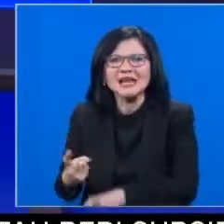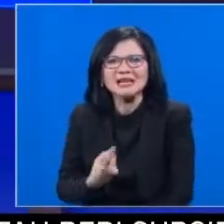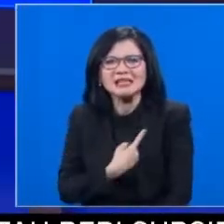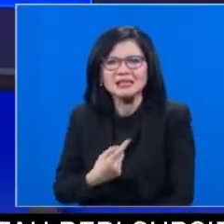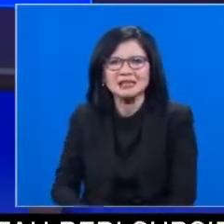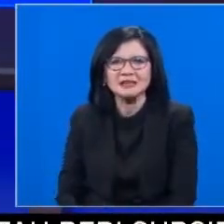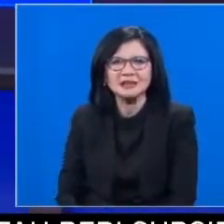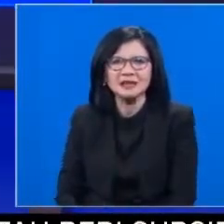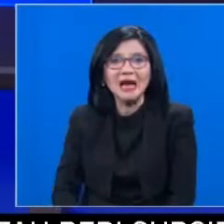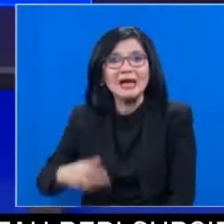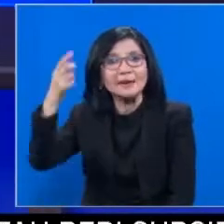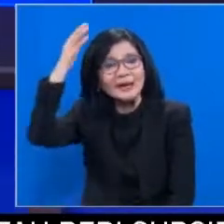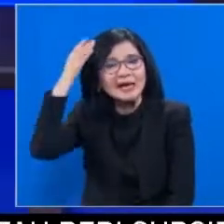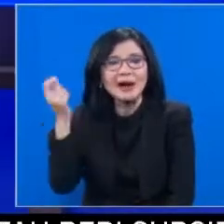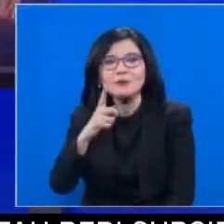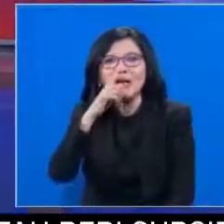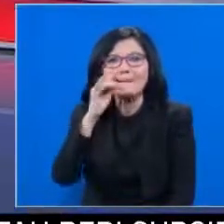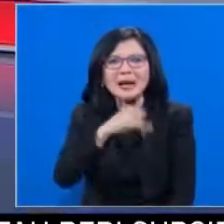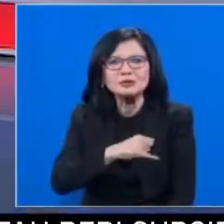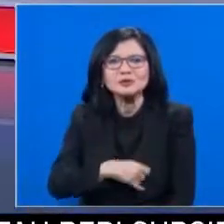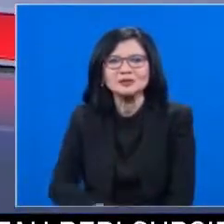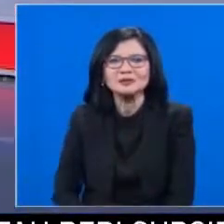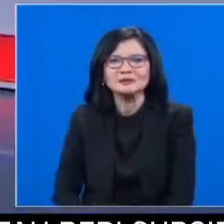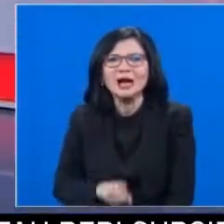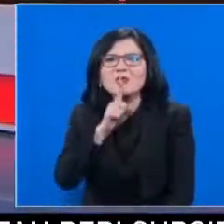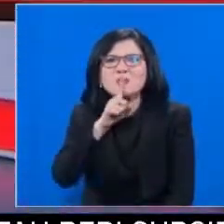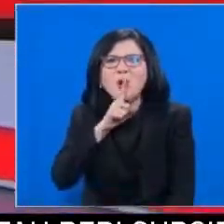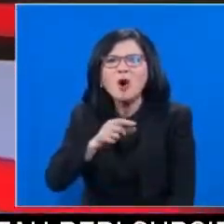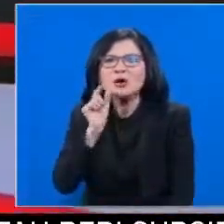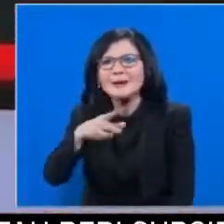sempat mengenakan rambut palsu untuk mengelabui polisi.